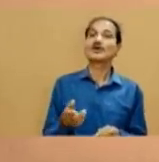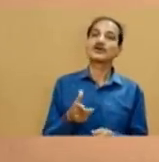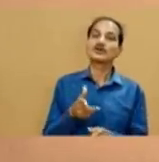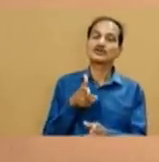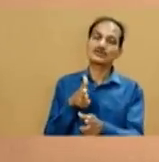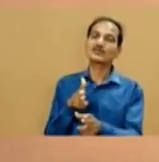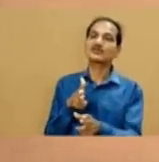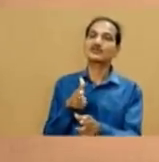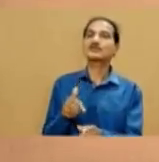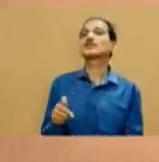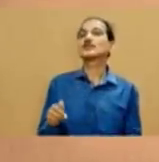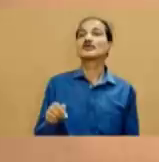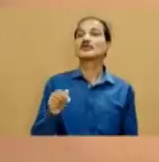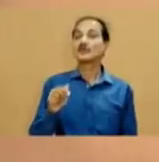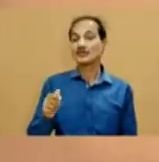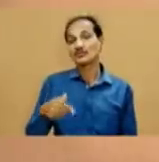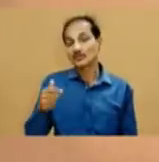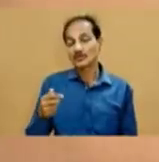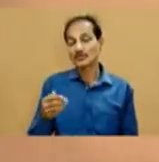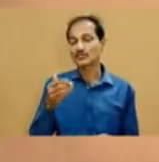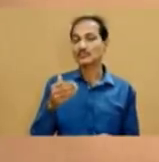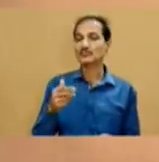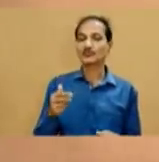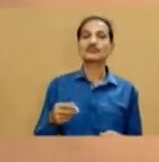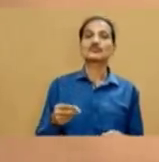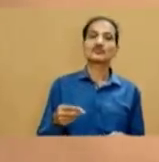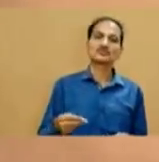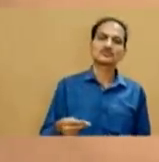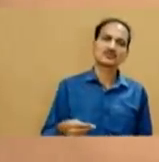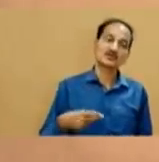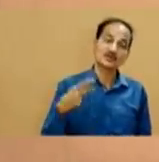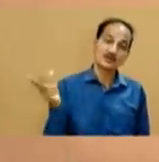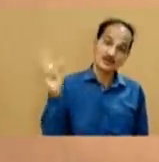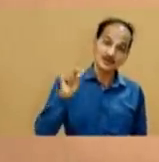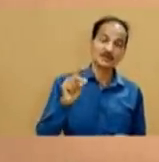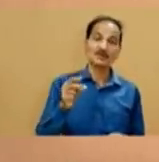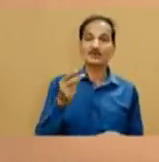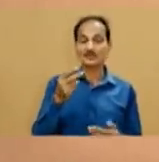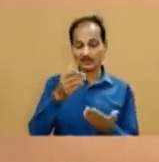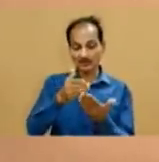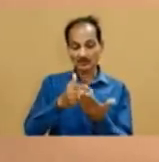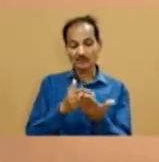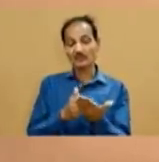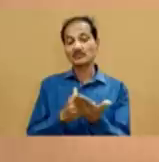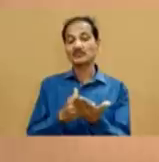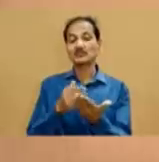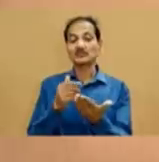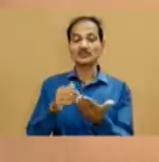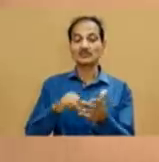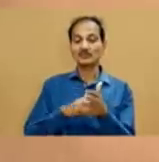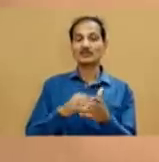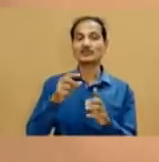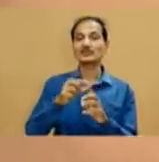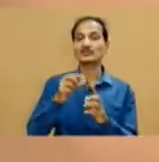मानकु सूचित करदेवा चाहूँगी केतोटी तथ्य स्वतंत्र रिलीफ कमिशनर निर्देश